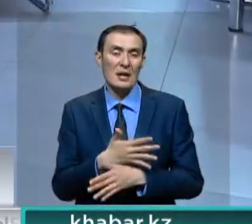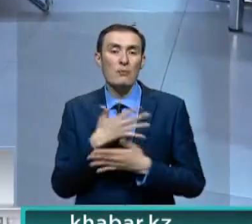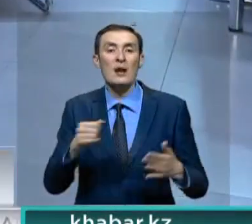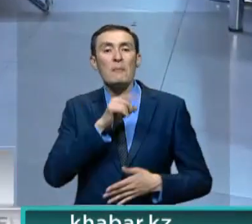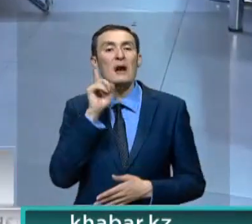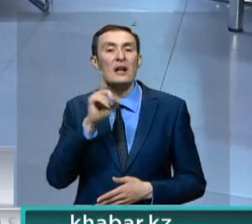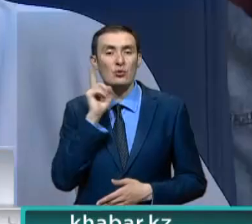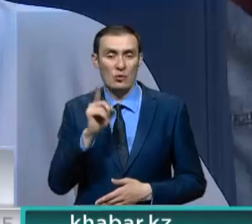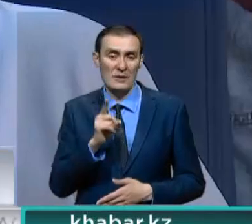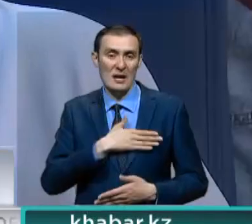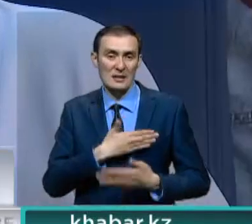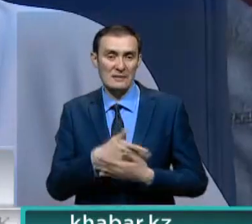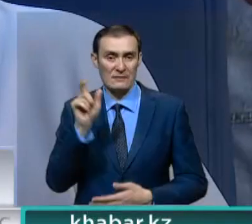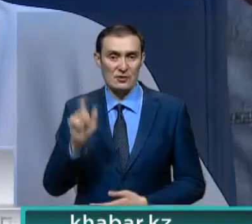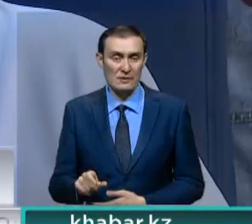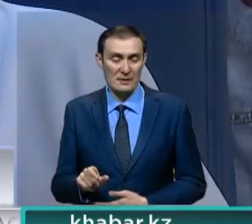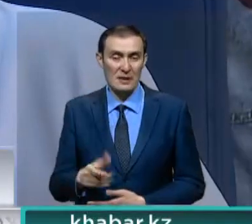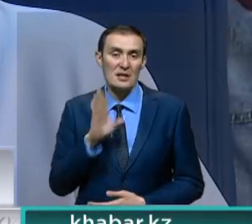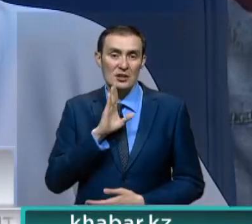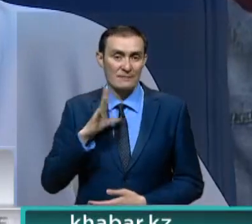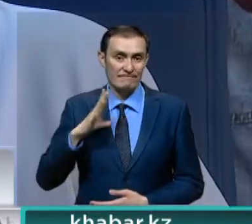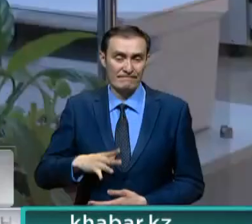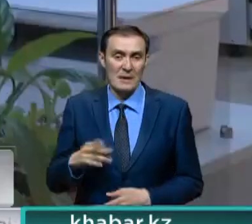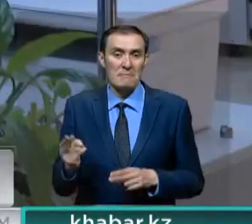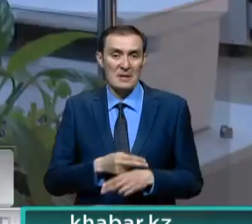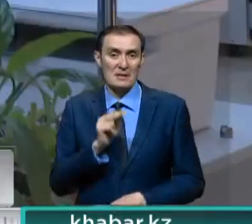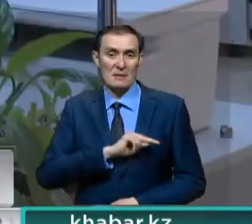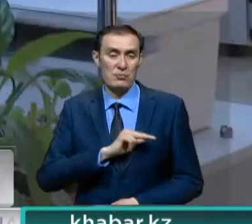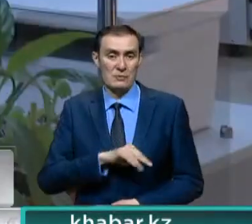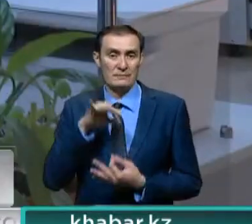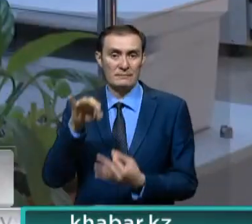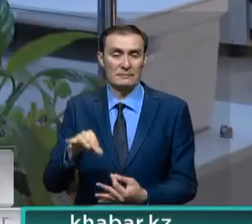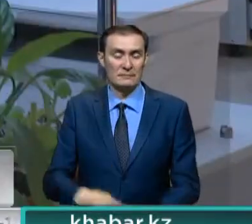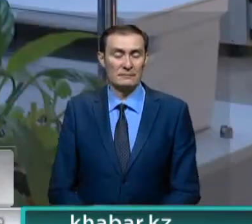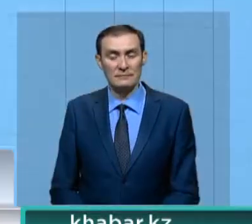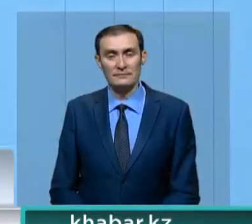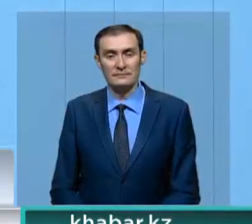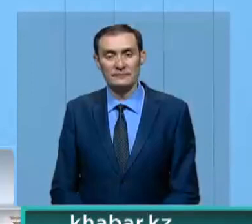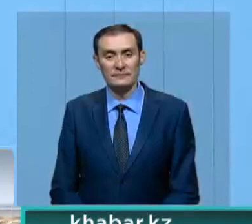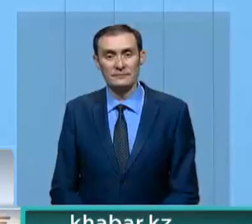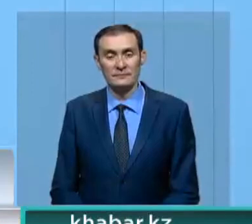более молодого и активного сотрудника. Женщина осталась без работы.